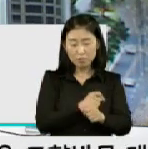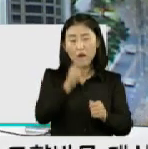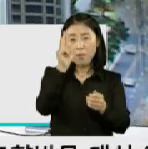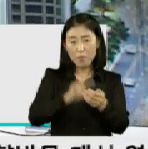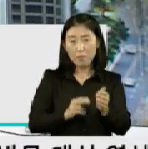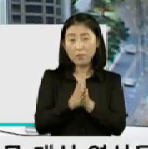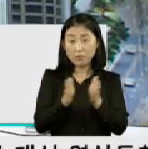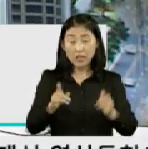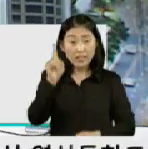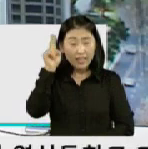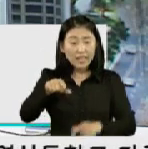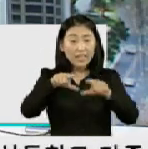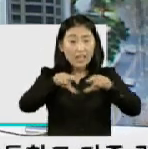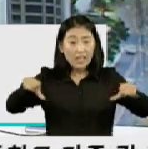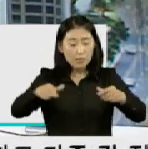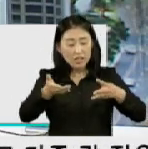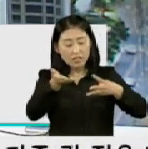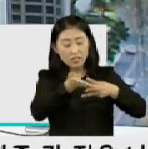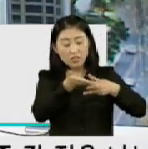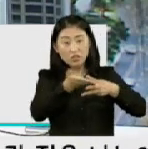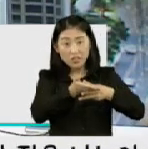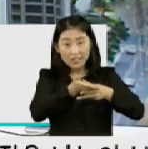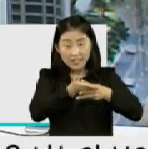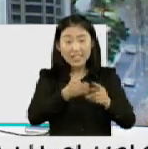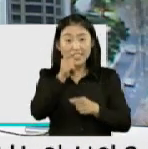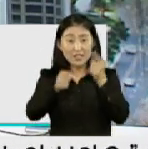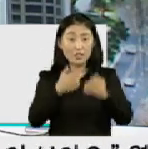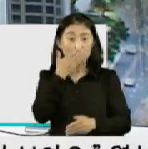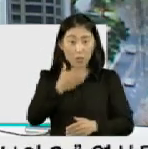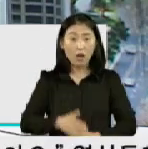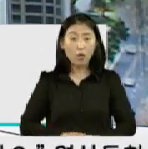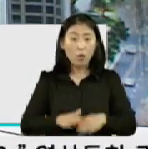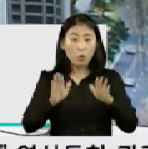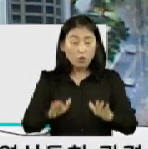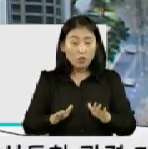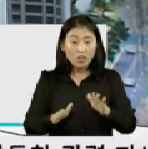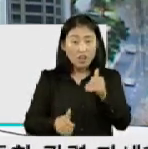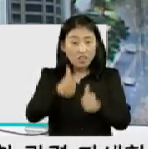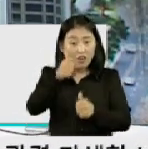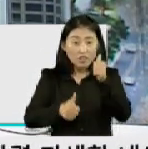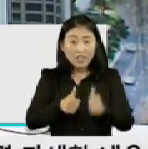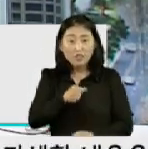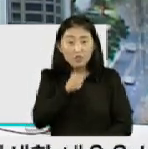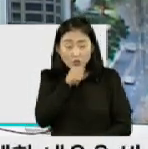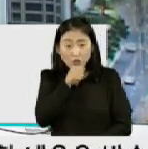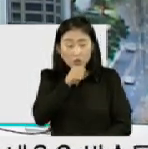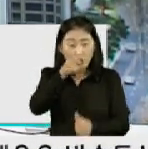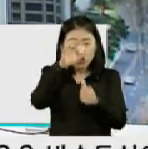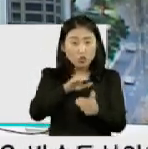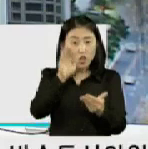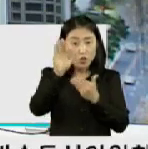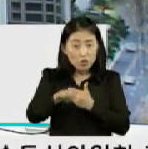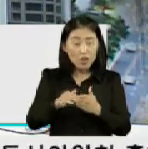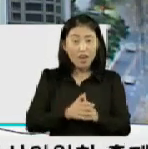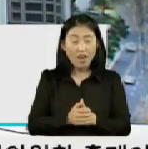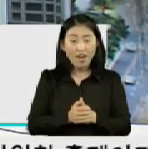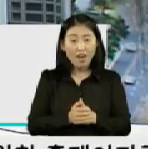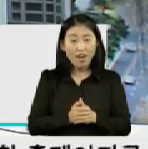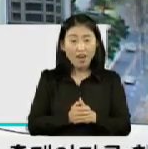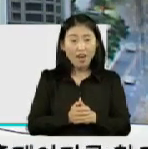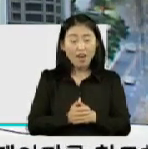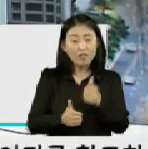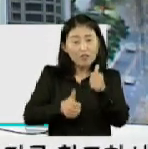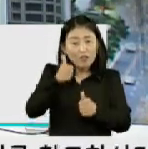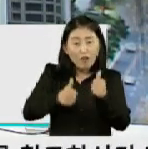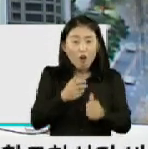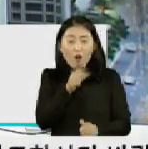들어갔습니다. 내일은 일반 공급 1순위 청약이 이뤄지는데 이번 청약 경쟁률이 규제 이후 청약 시장 변화의 가늠자가